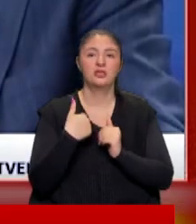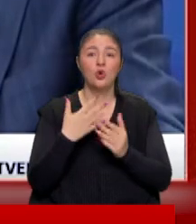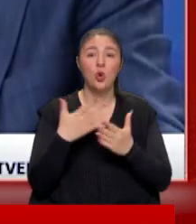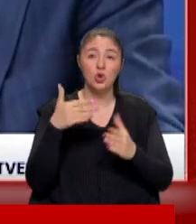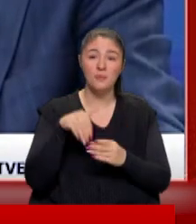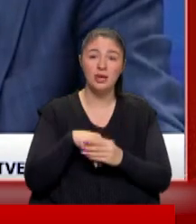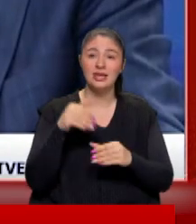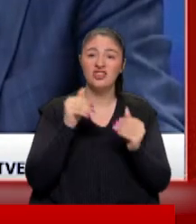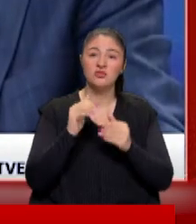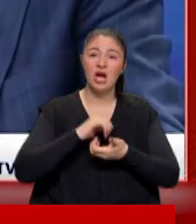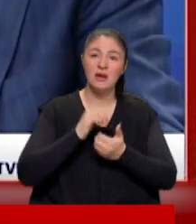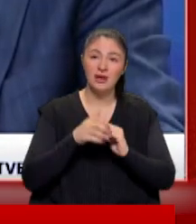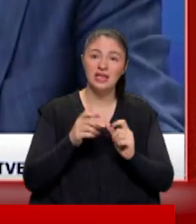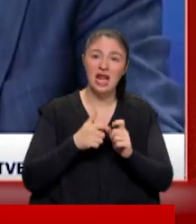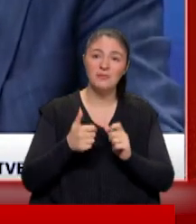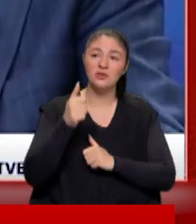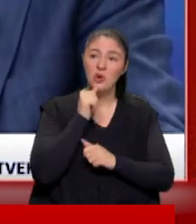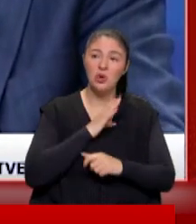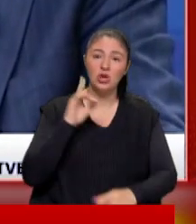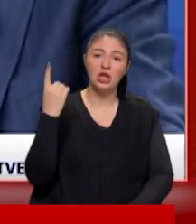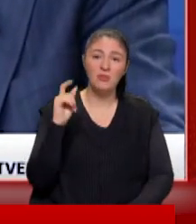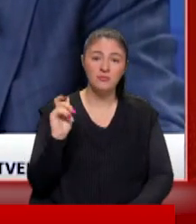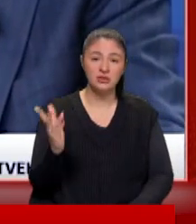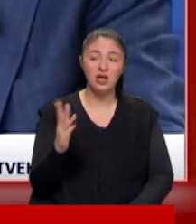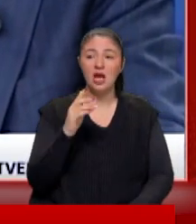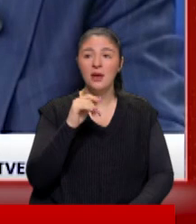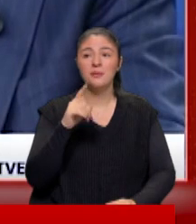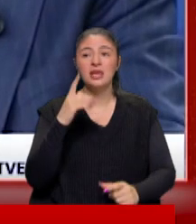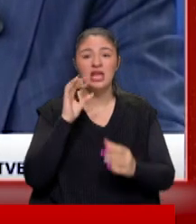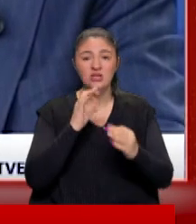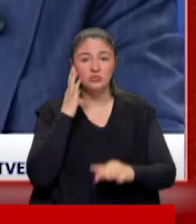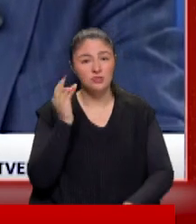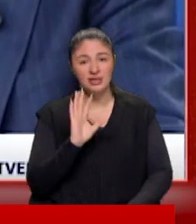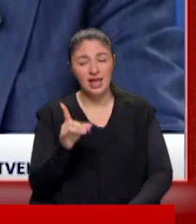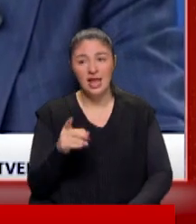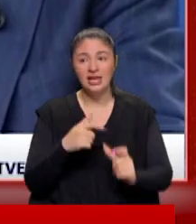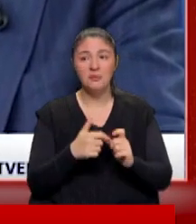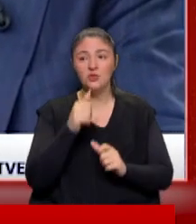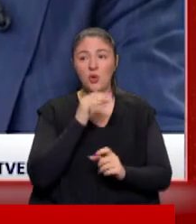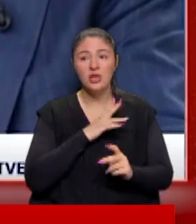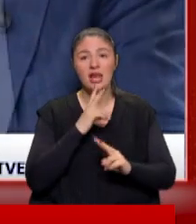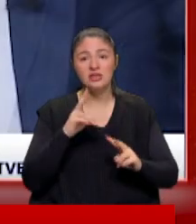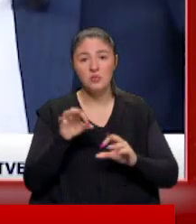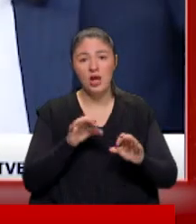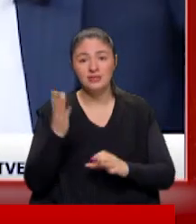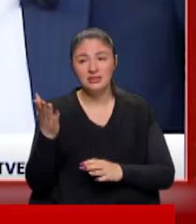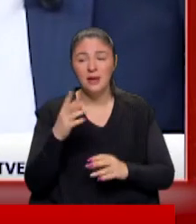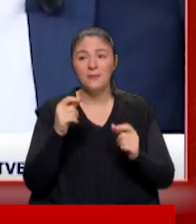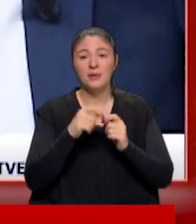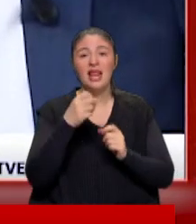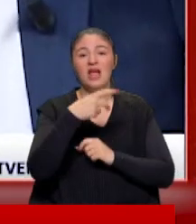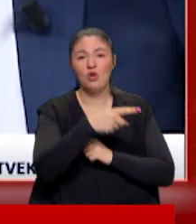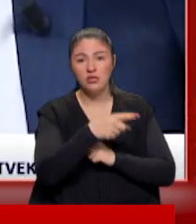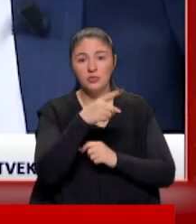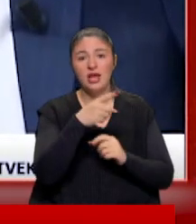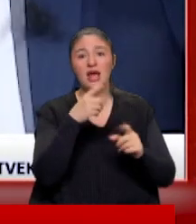Koskoca partinin seçim kampanyasını Genel Başkanın oğlu yönetti. Genel Başkanın oğlu bir iletişim uzmanı değil. Genel başkan ne oldu, bir elektrik mühendisi? Hilal Erdoğan AK Parti'nin